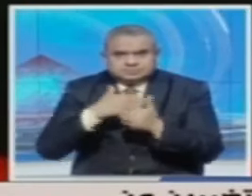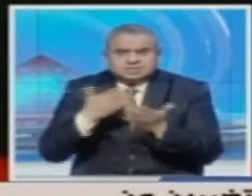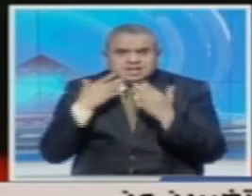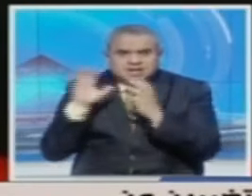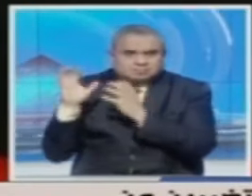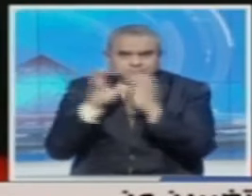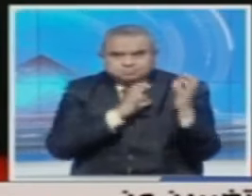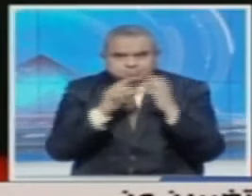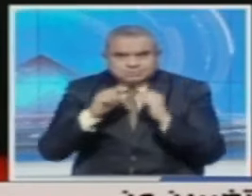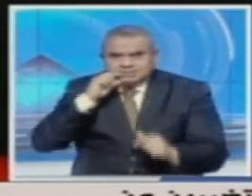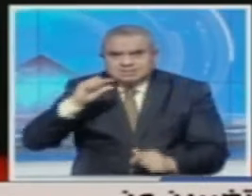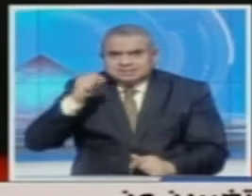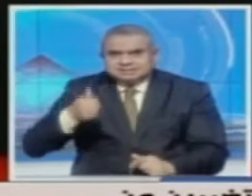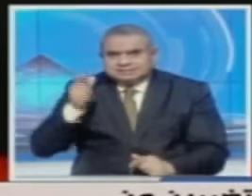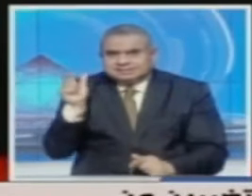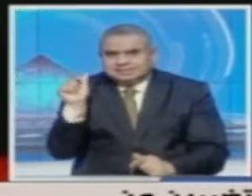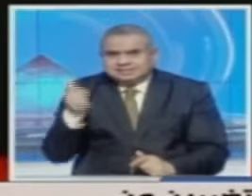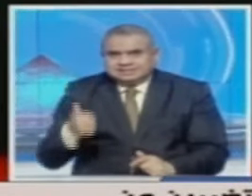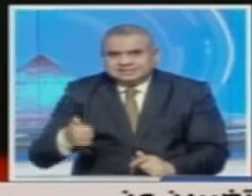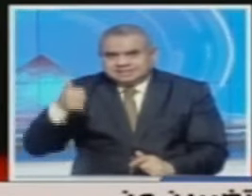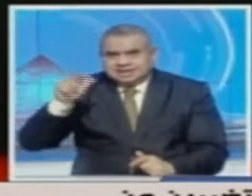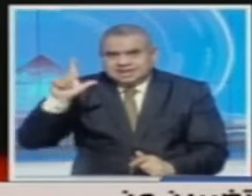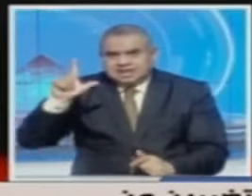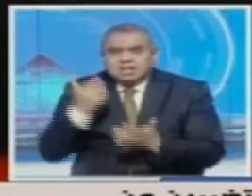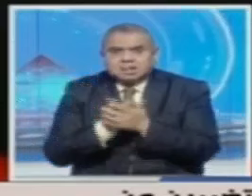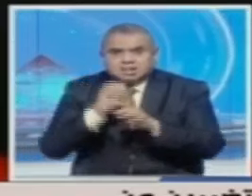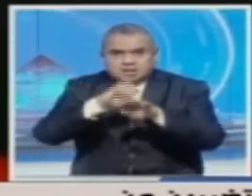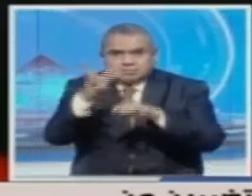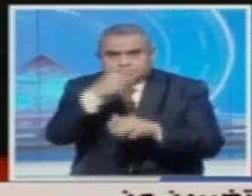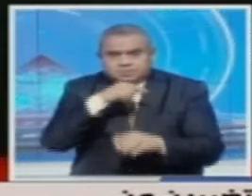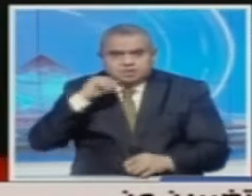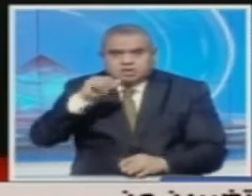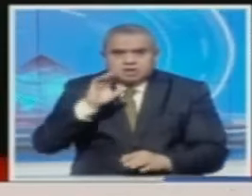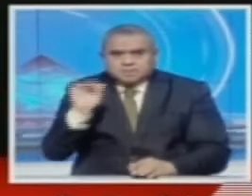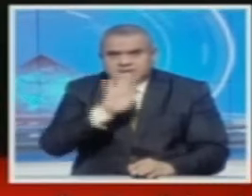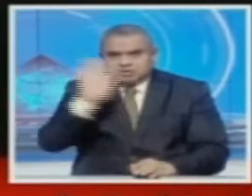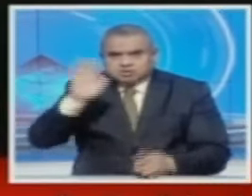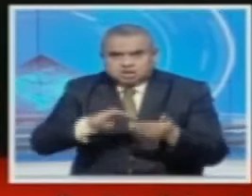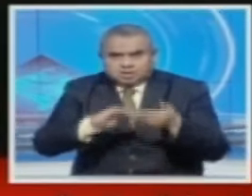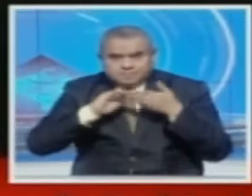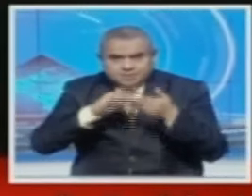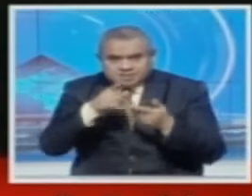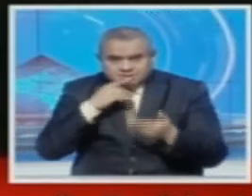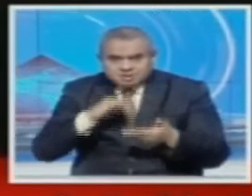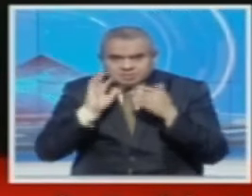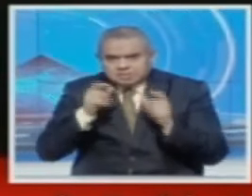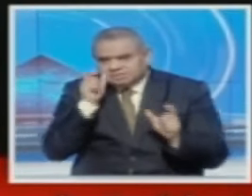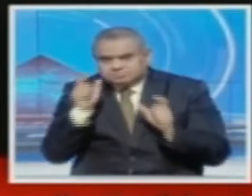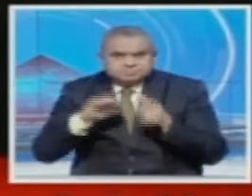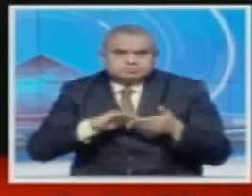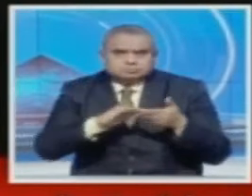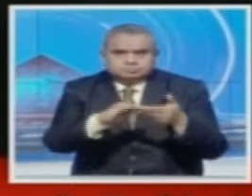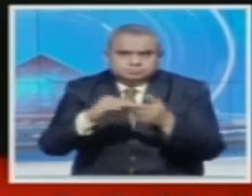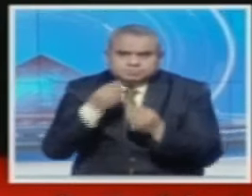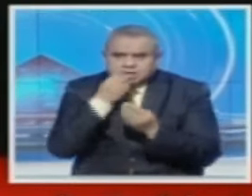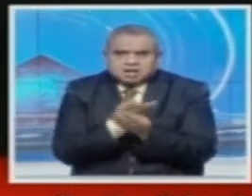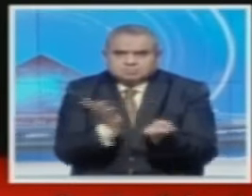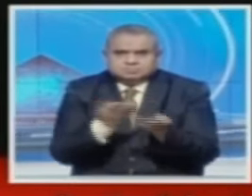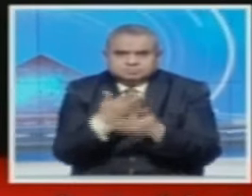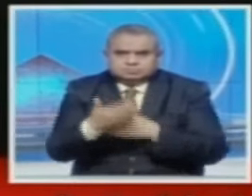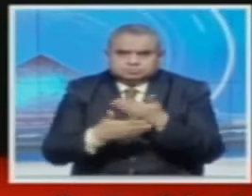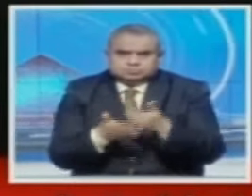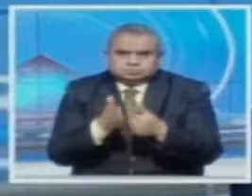دانيال والفيضانات المدمرة. كما دعا صالح إلى تأمين وصول المساعدات فورا للمتضررين.